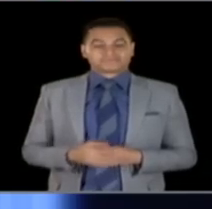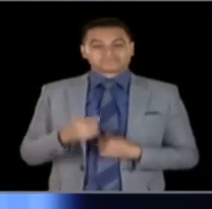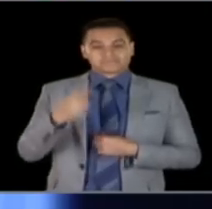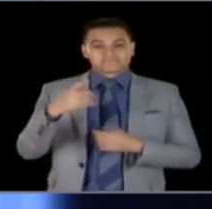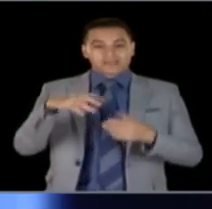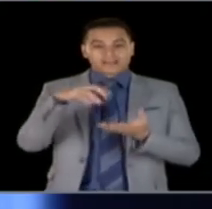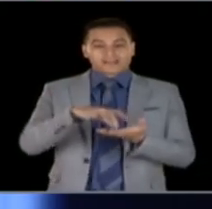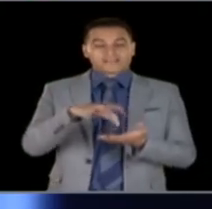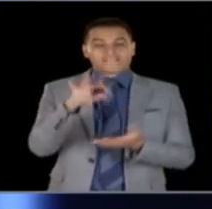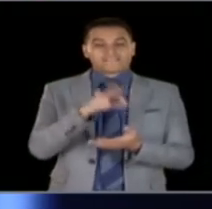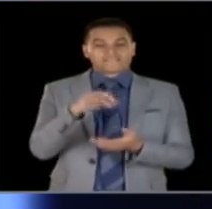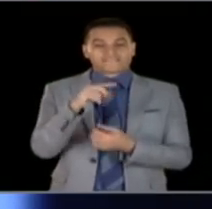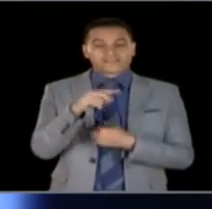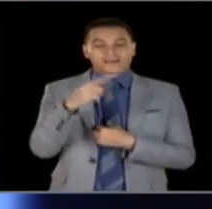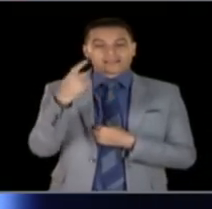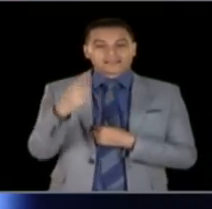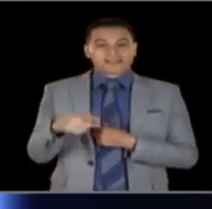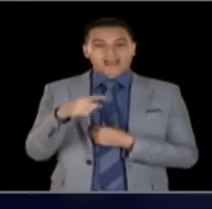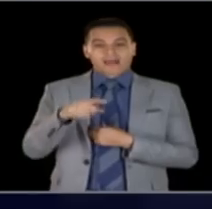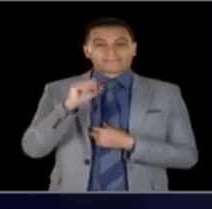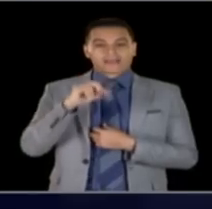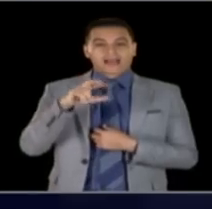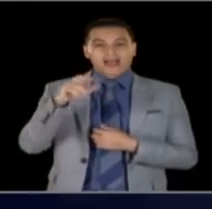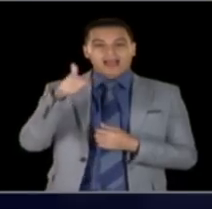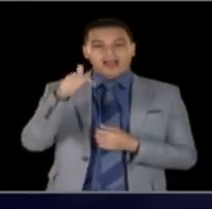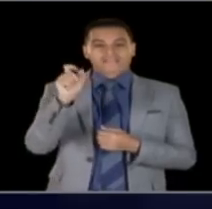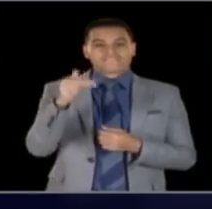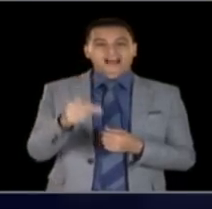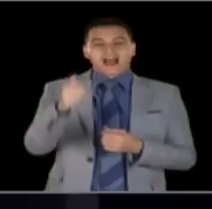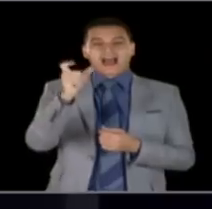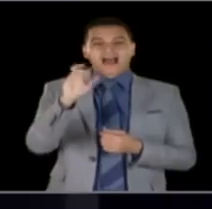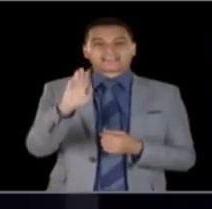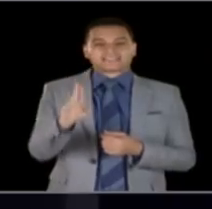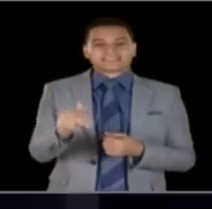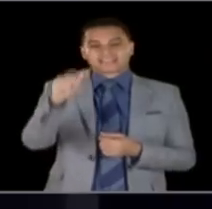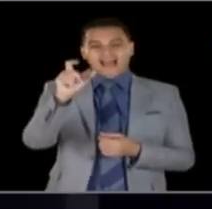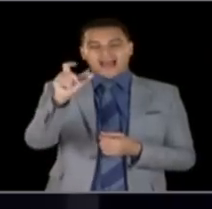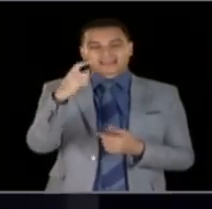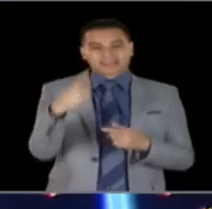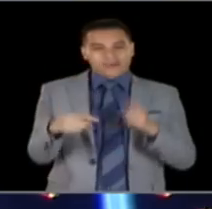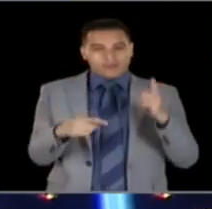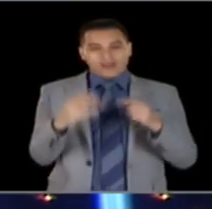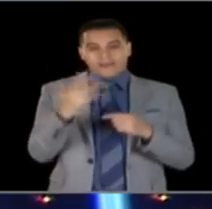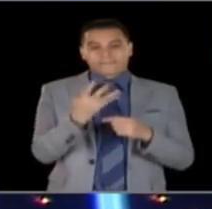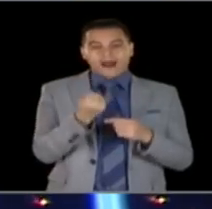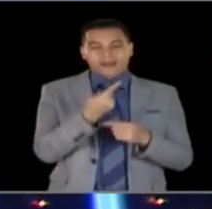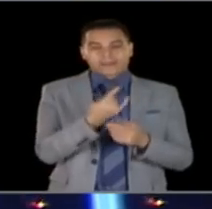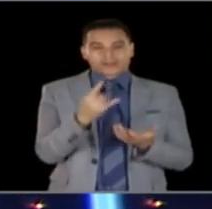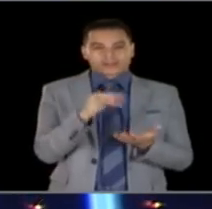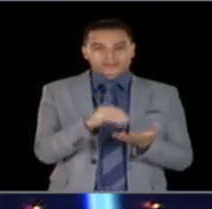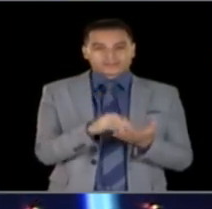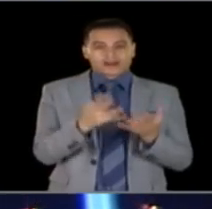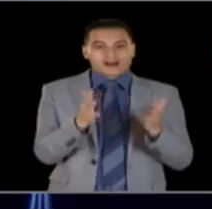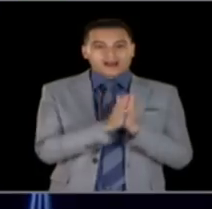المدينة موجودة دلوقتي في أفغانستان. عشانات الحوت الأزرق 40، الضربة